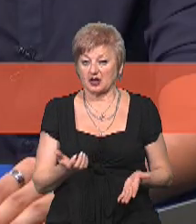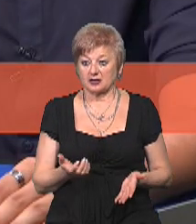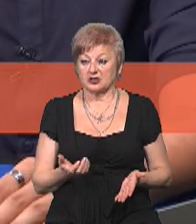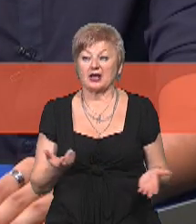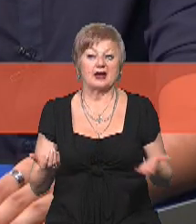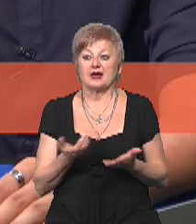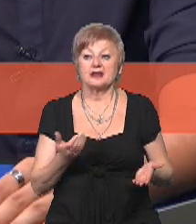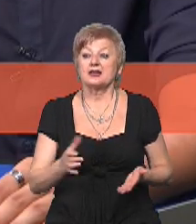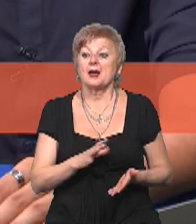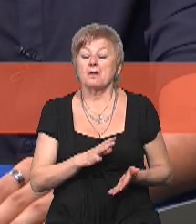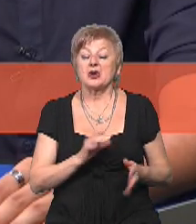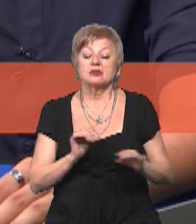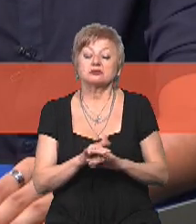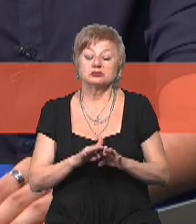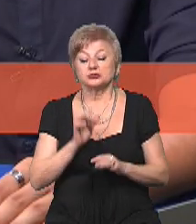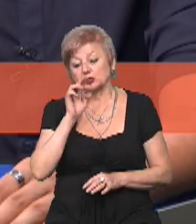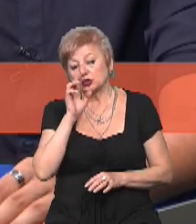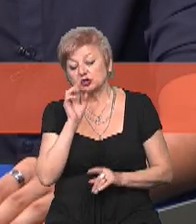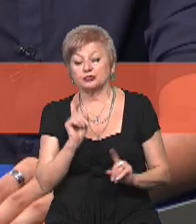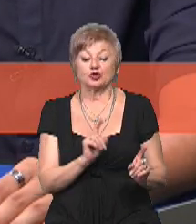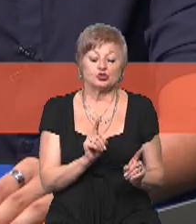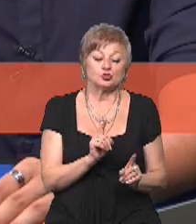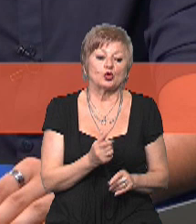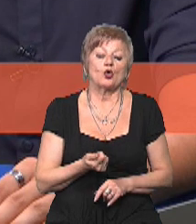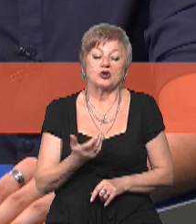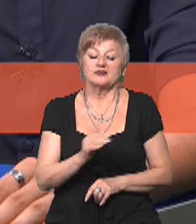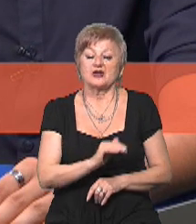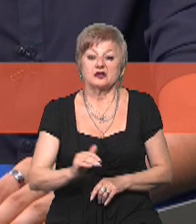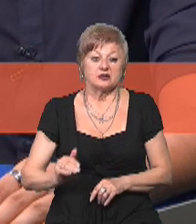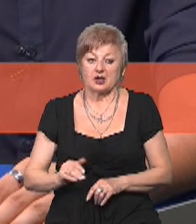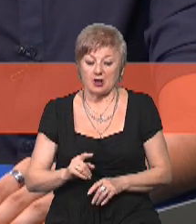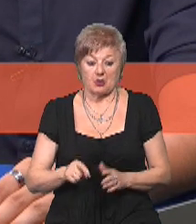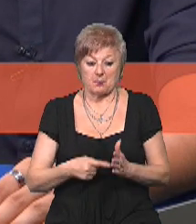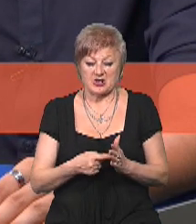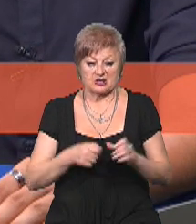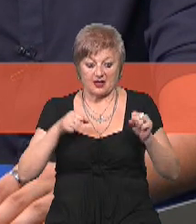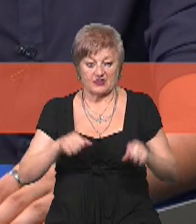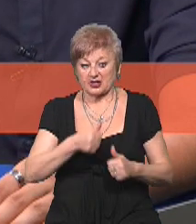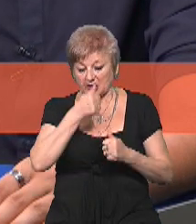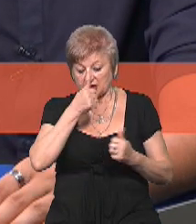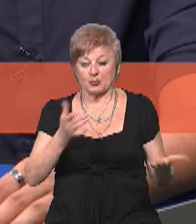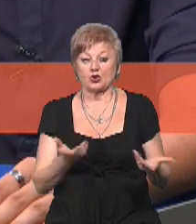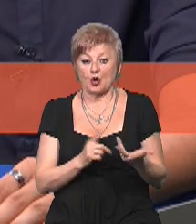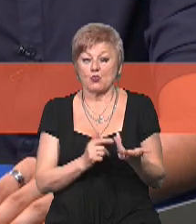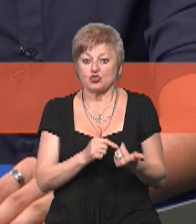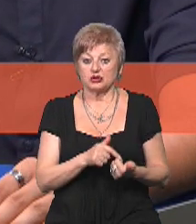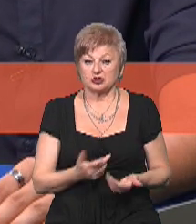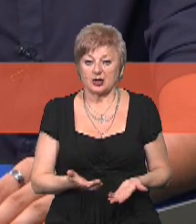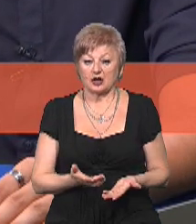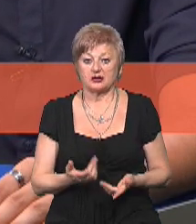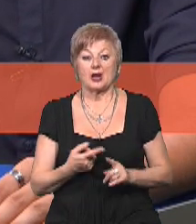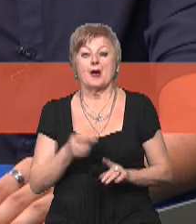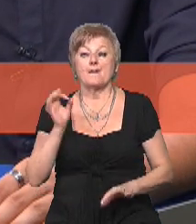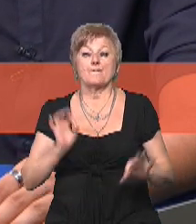Де були прорахування в кількості дітей, не змогла місцева влада порахувати, бо